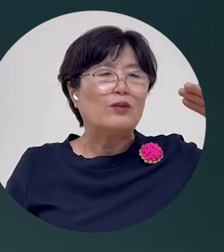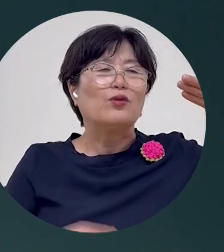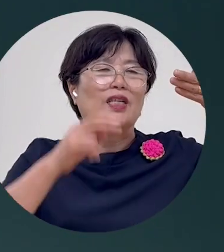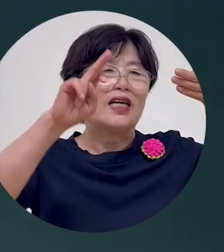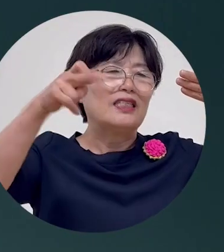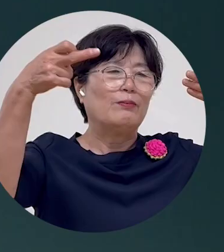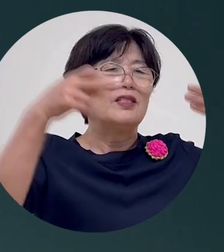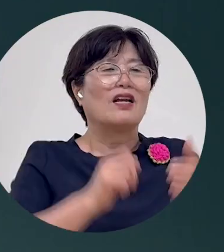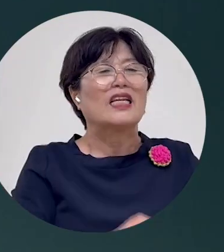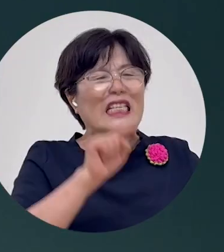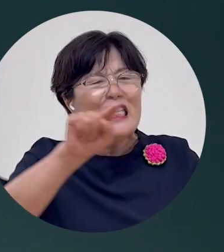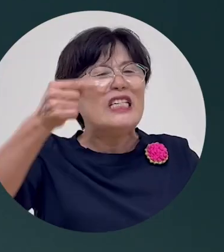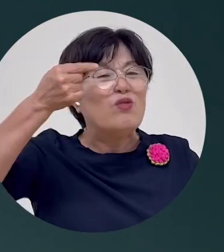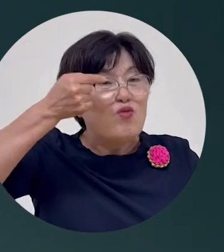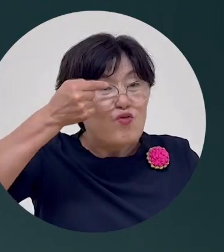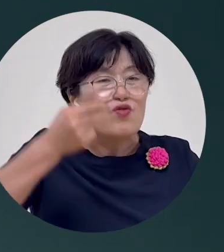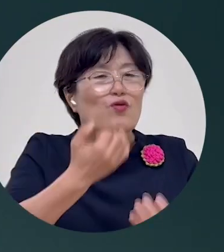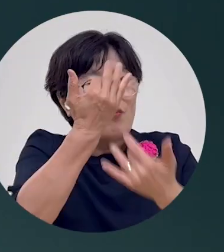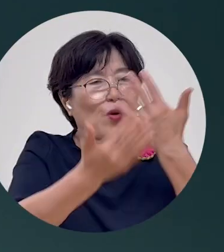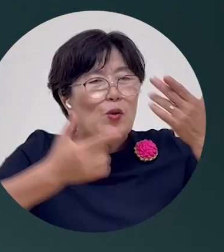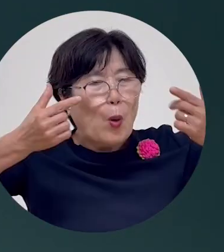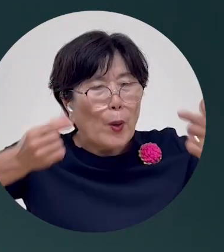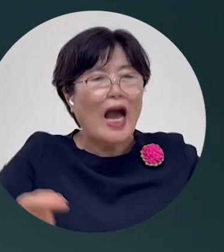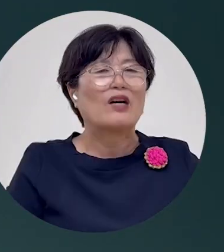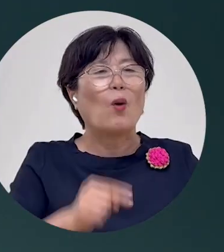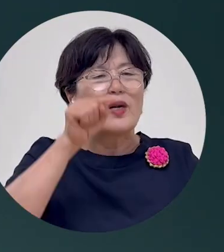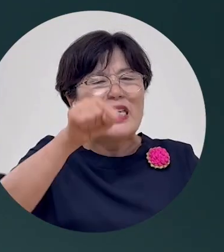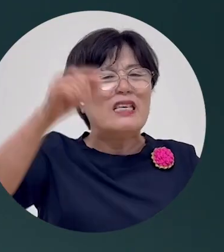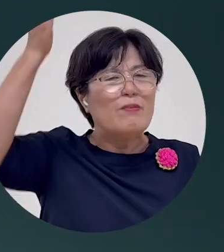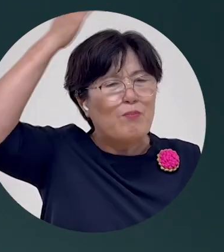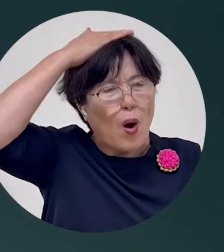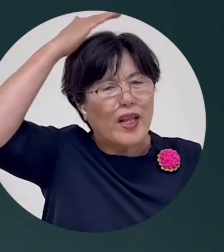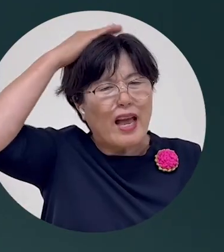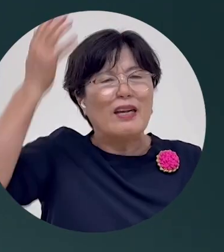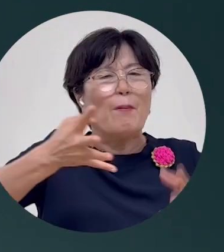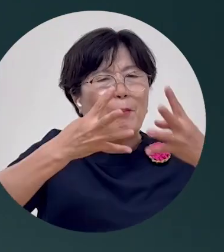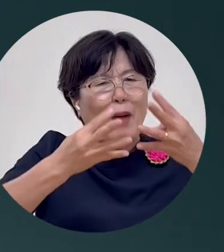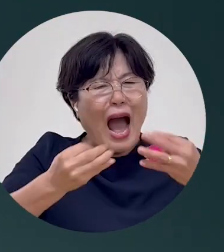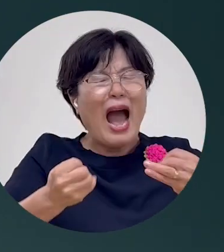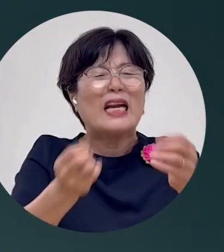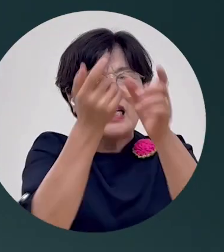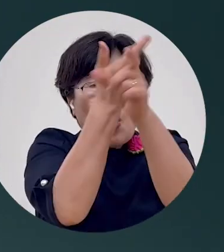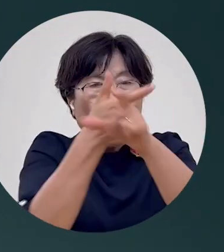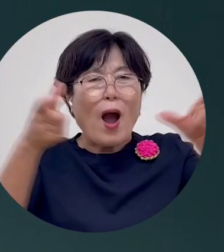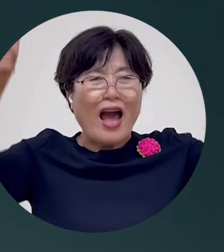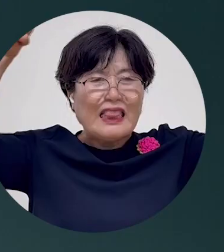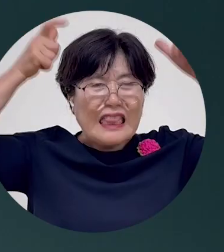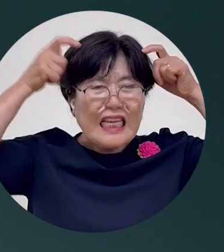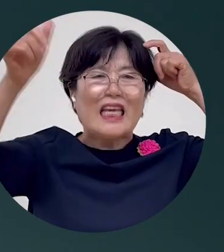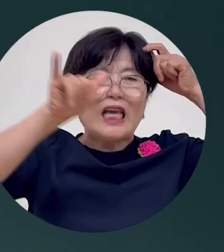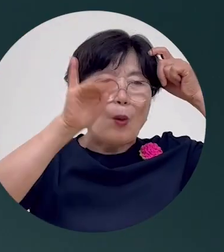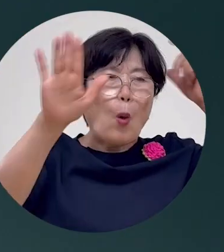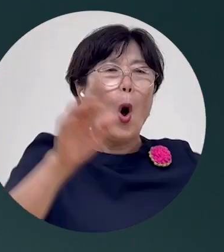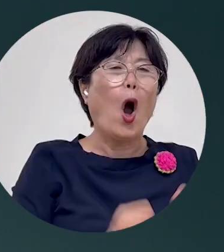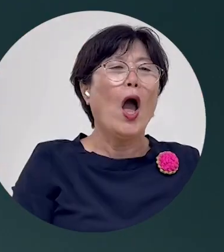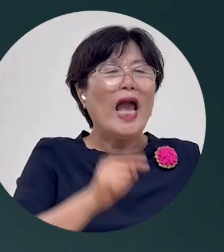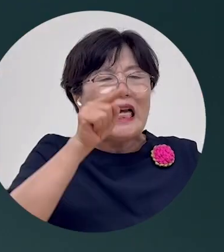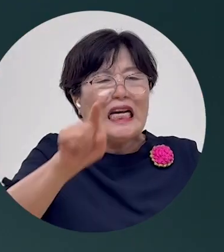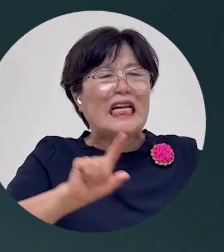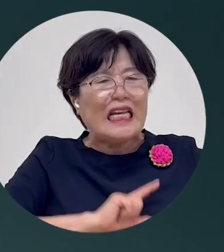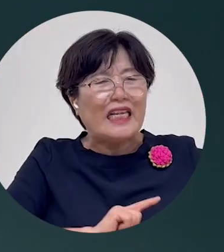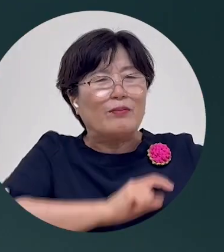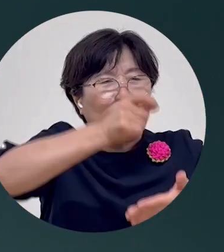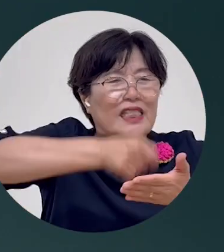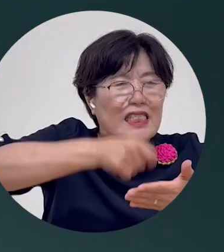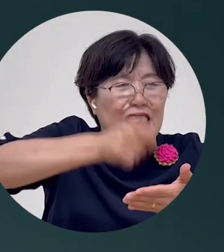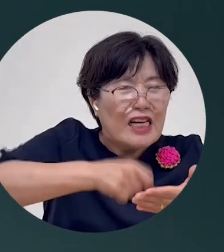그 눈은 불꽃 같고 그 머리에는 많은 간들이 있고 또 이름 쓴